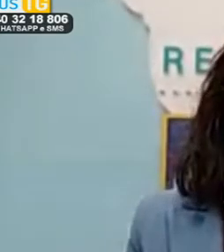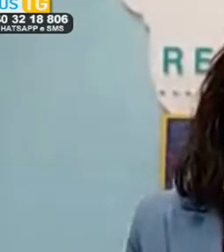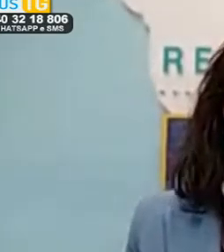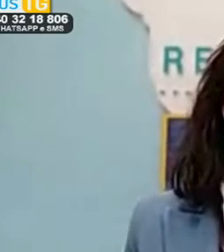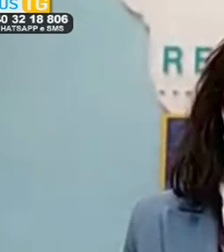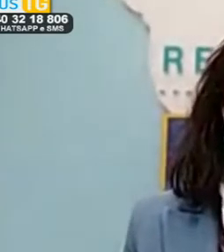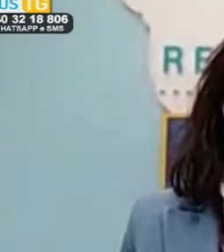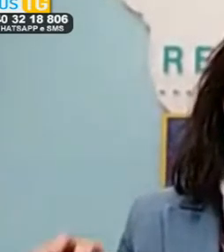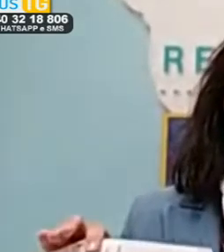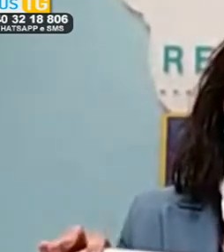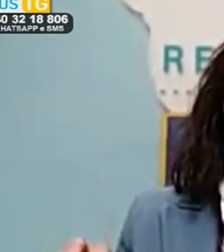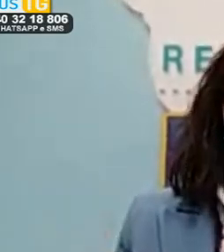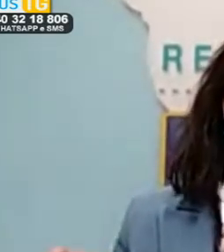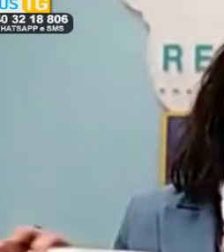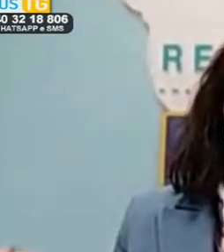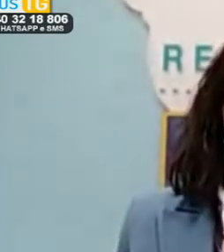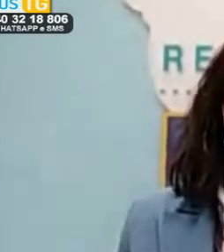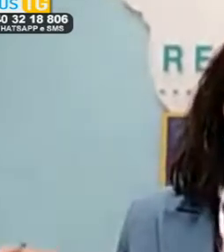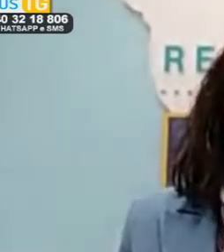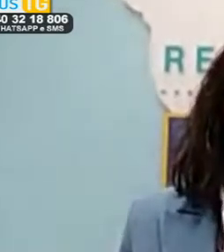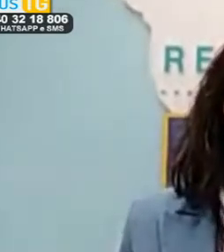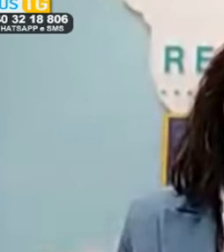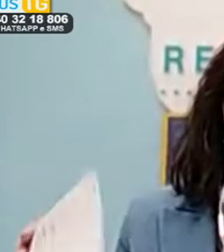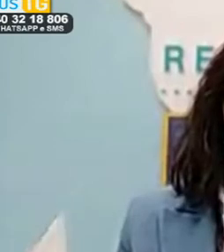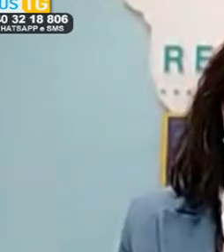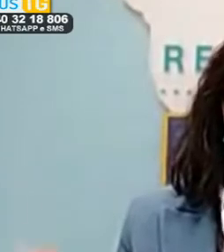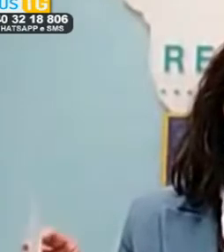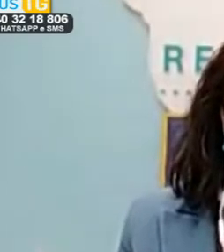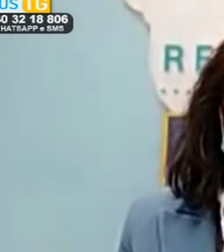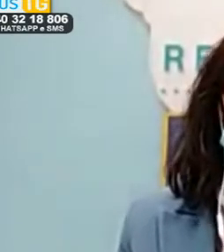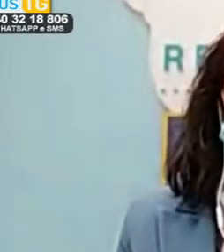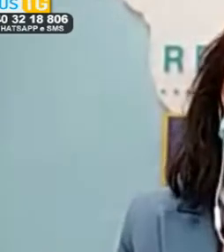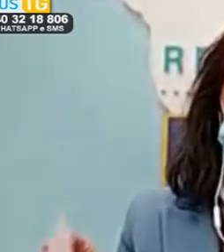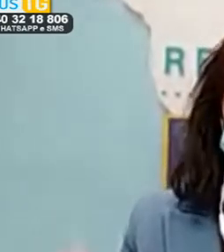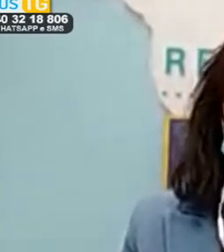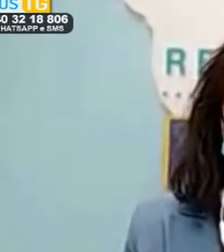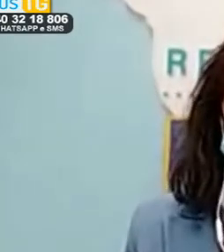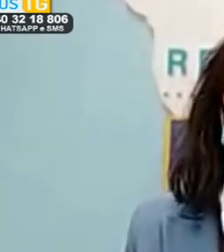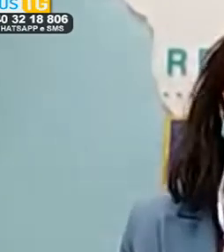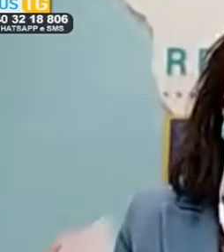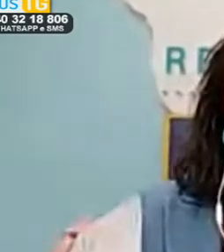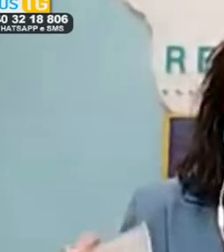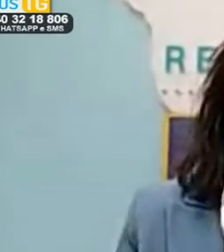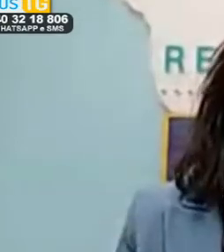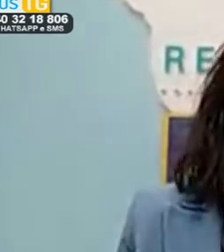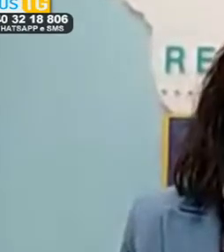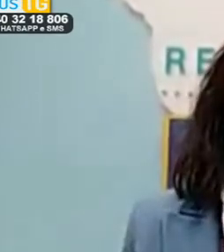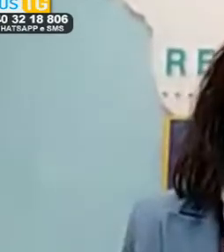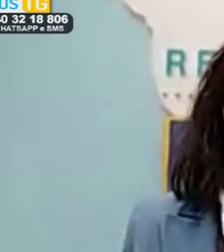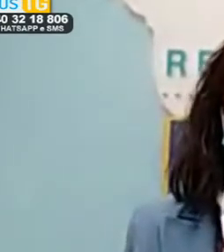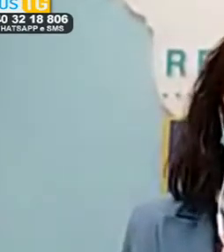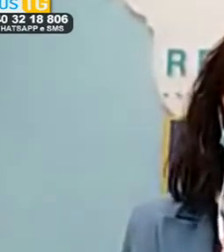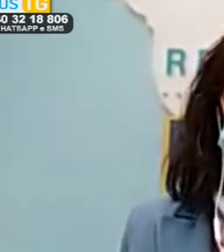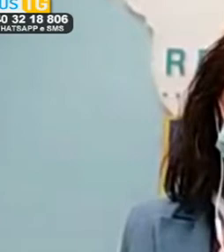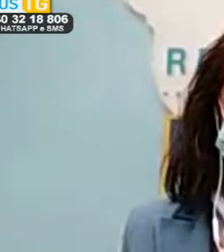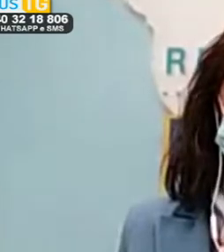utilizzando vari vaccini a seconda dell'età. Ricordiamo sempre che importante è la coorte, quindi contemporaneamente a Pfizer per quanto